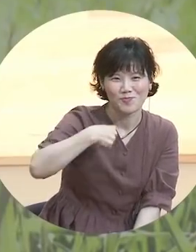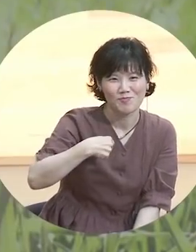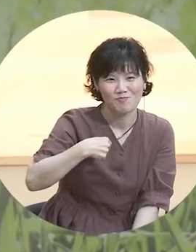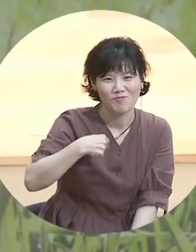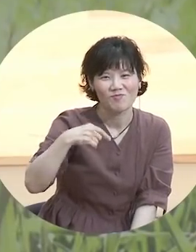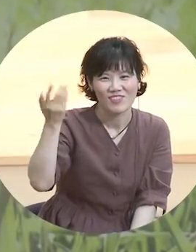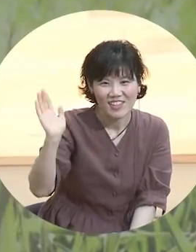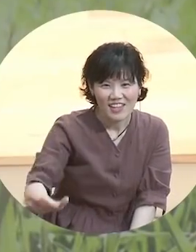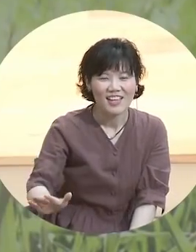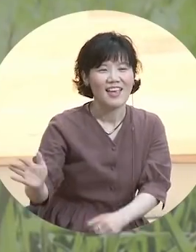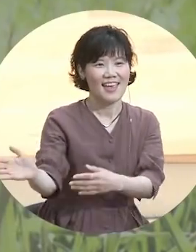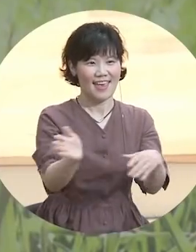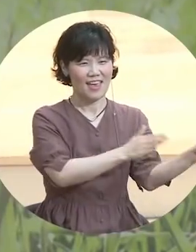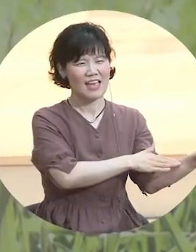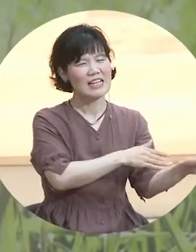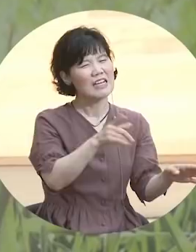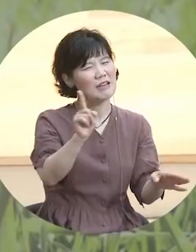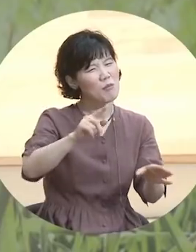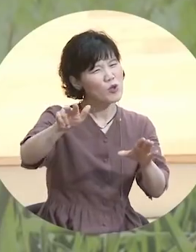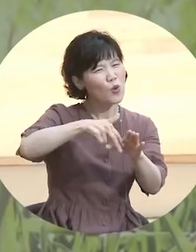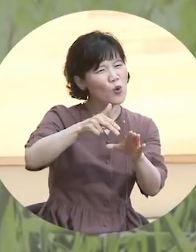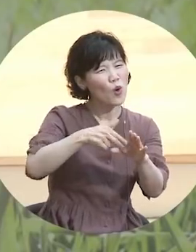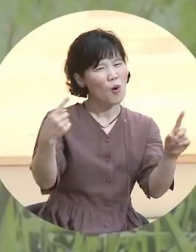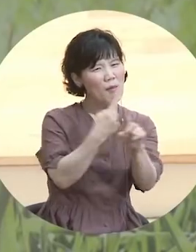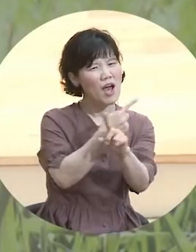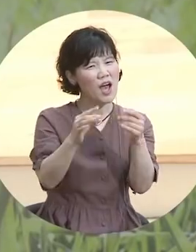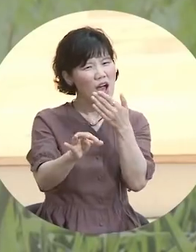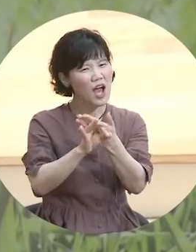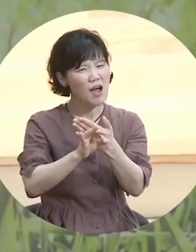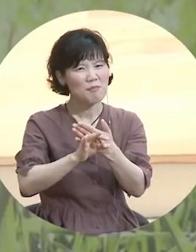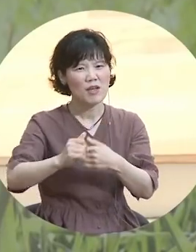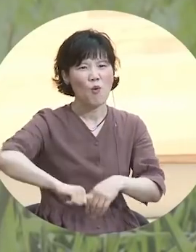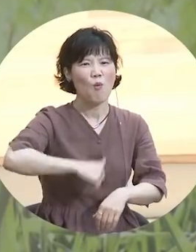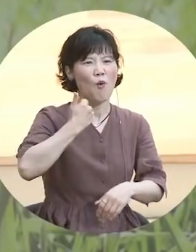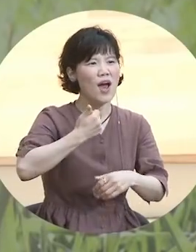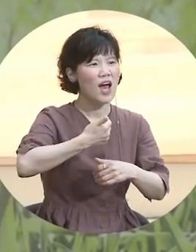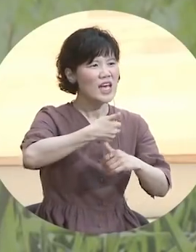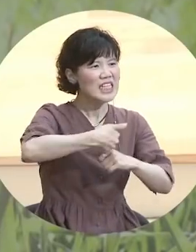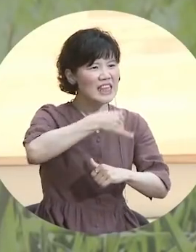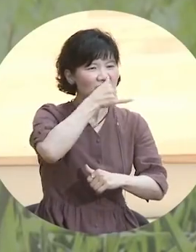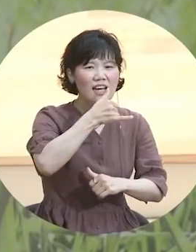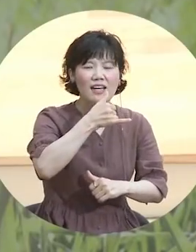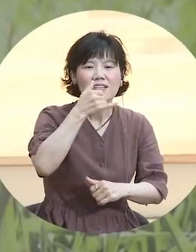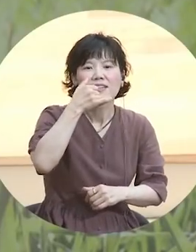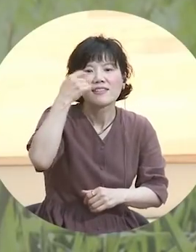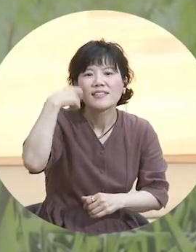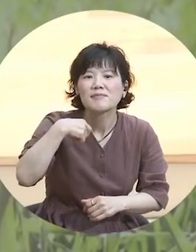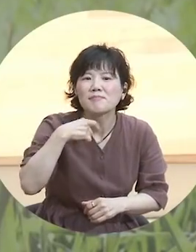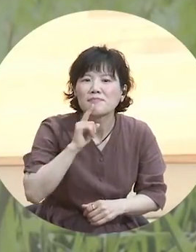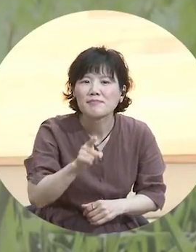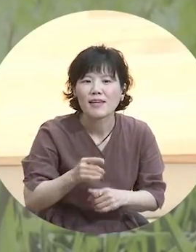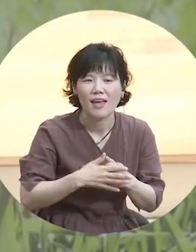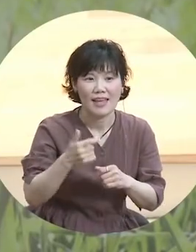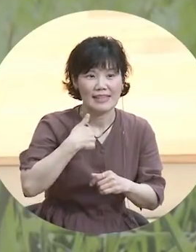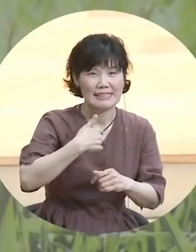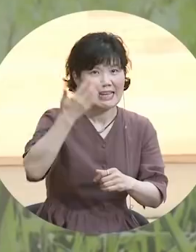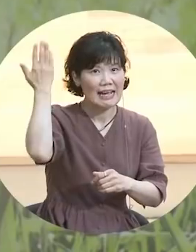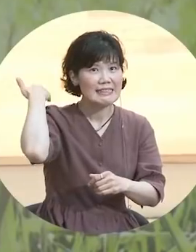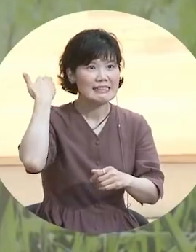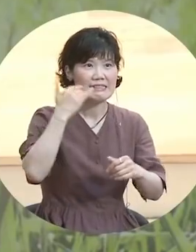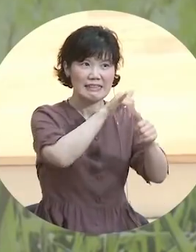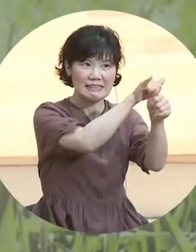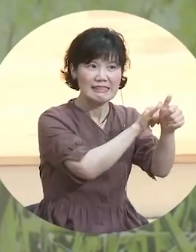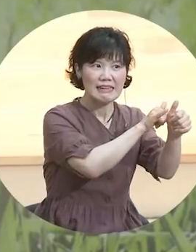뭐 그런데 종교를 바꾸면 아무래도 화가 미칠 거라는 그런 걱정이잖아요. 내가 전에 섬기던